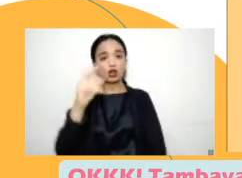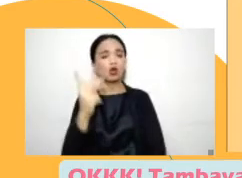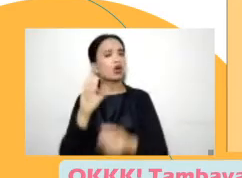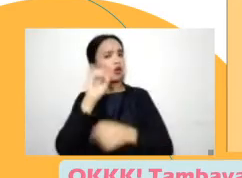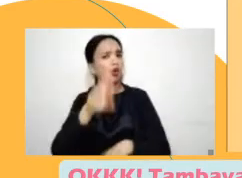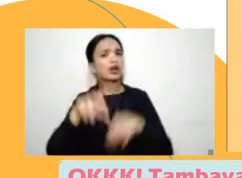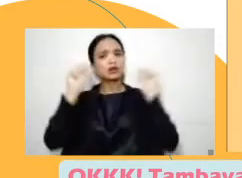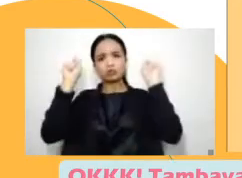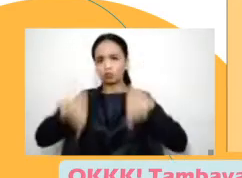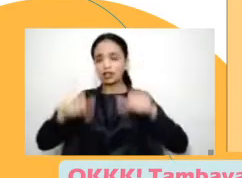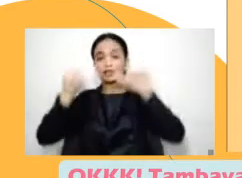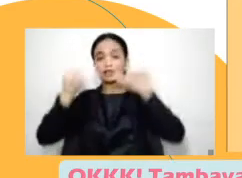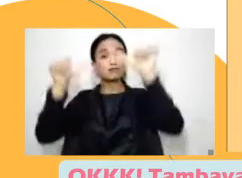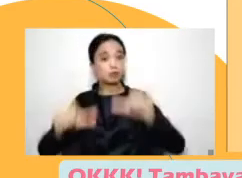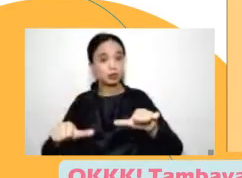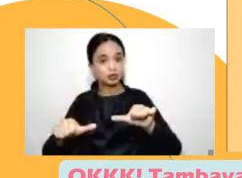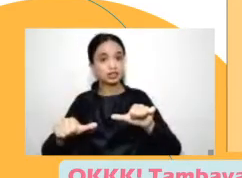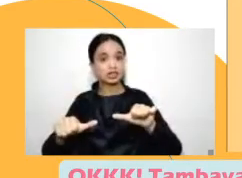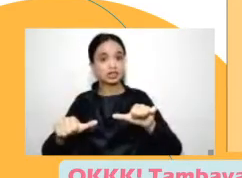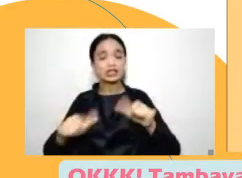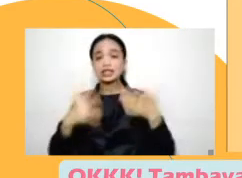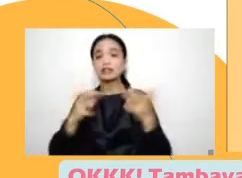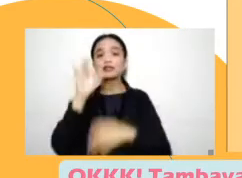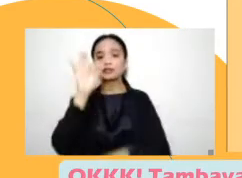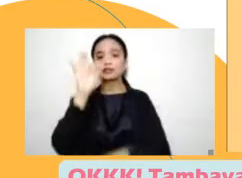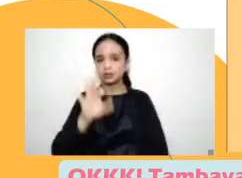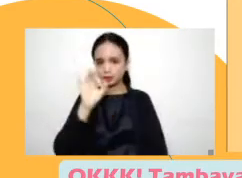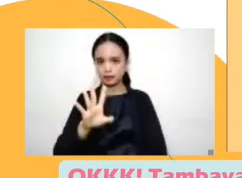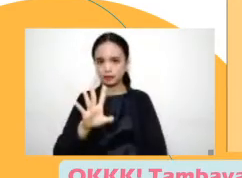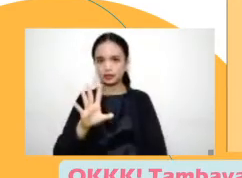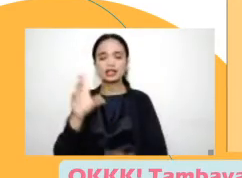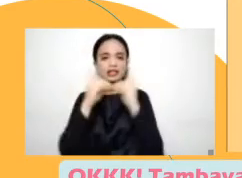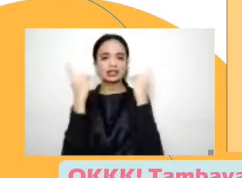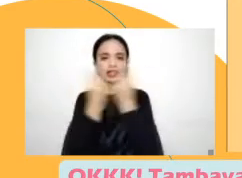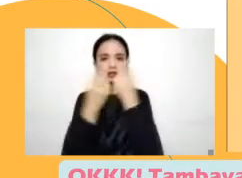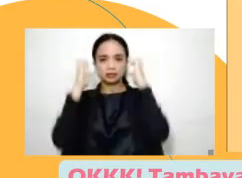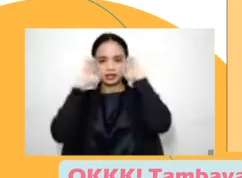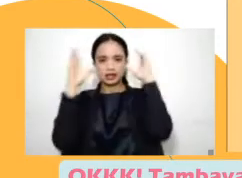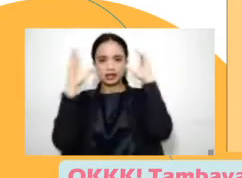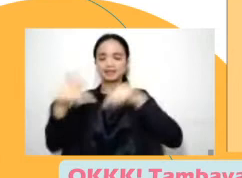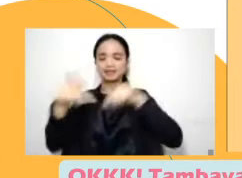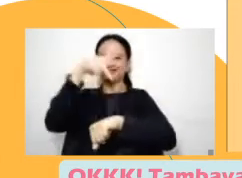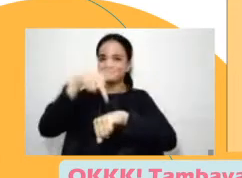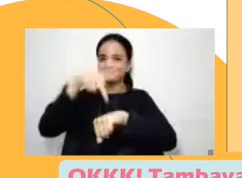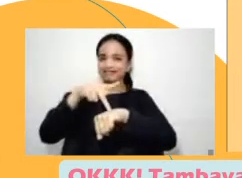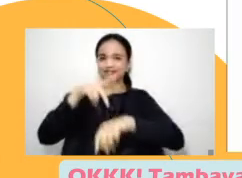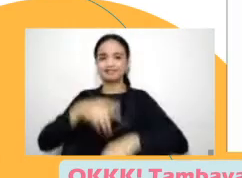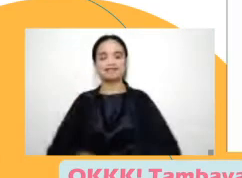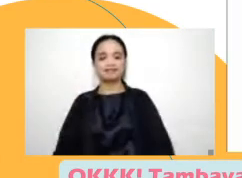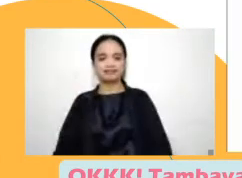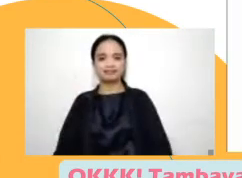natin i-post directly sa Facebook page ng DepEd Philippines. Ayan.